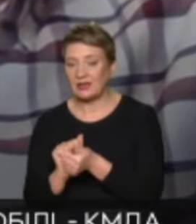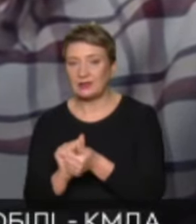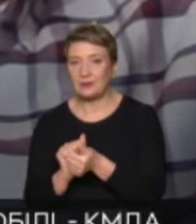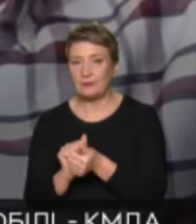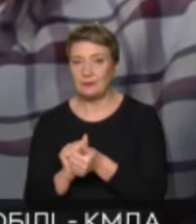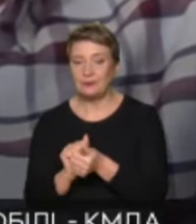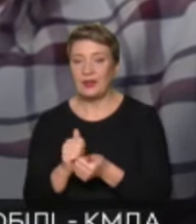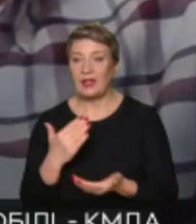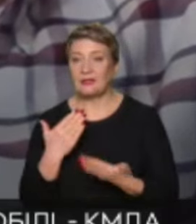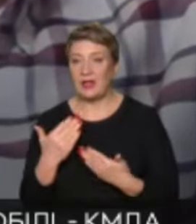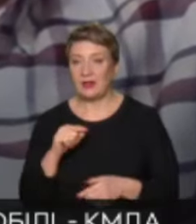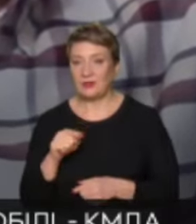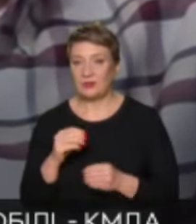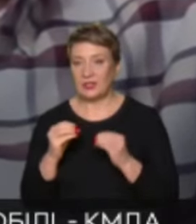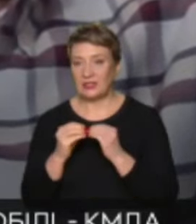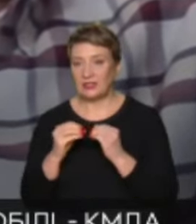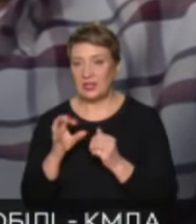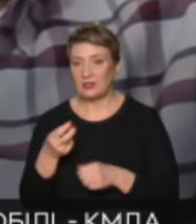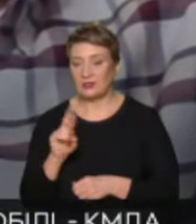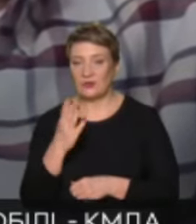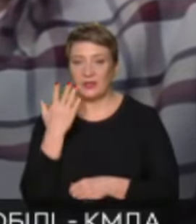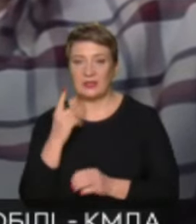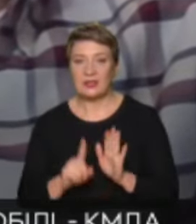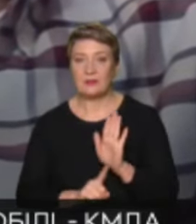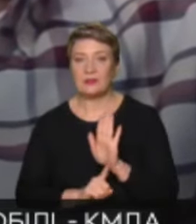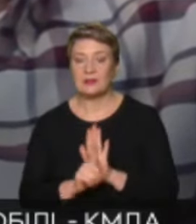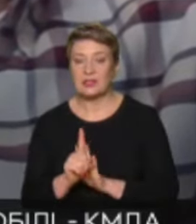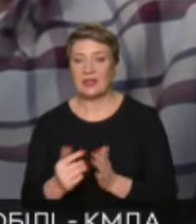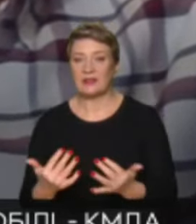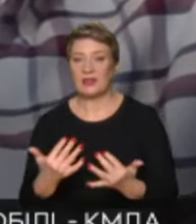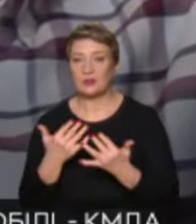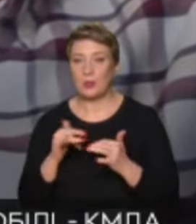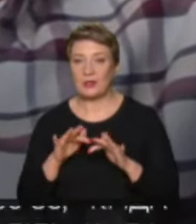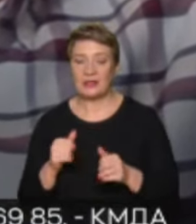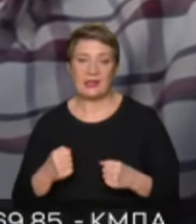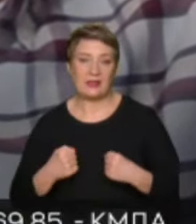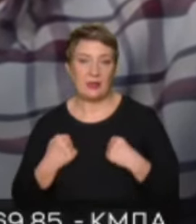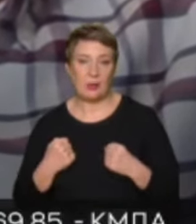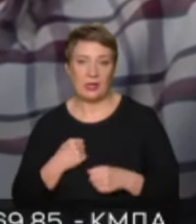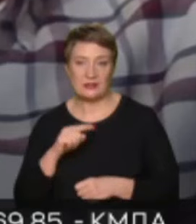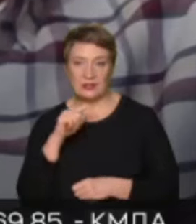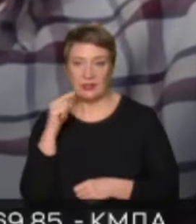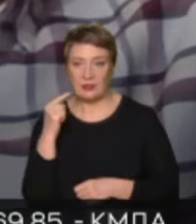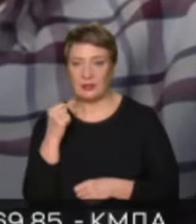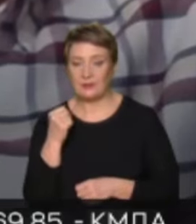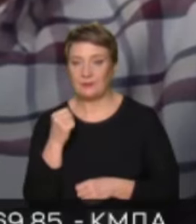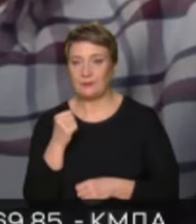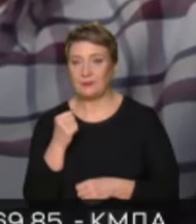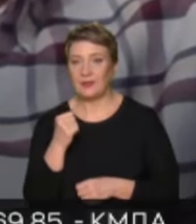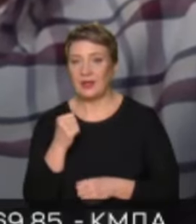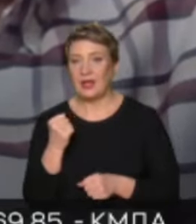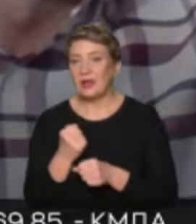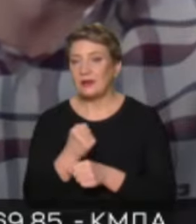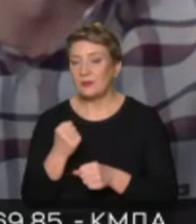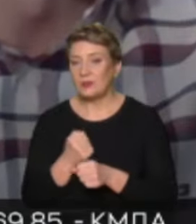що до того, з 10 жовтня, коли вони розпочали наступальні дії, вони намагалися саме діяти в питанні